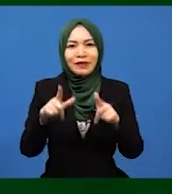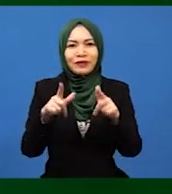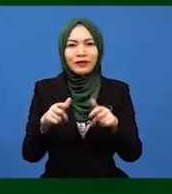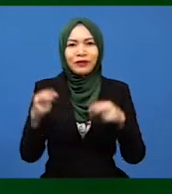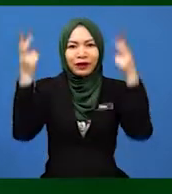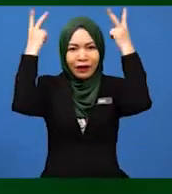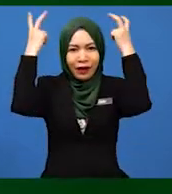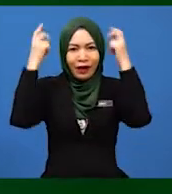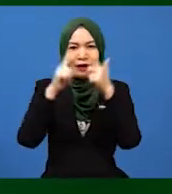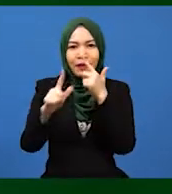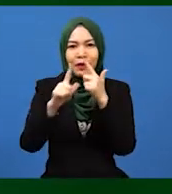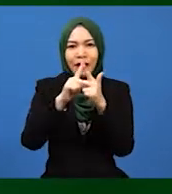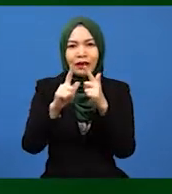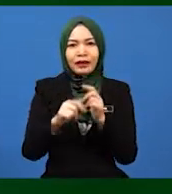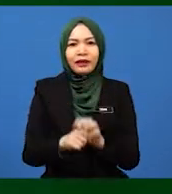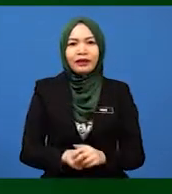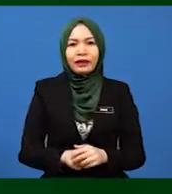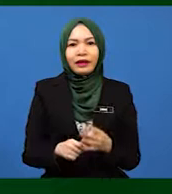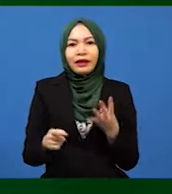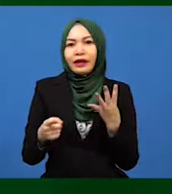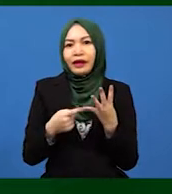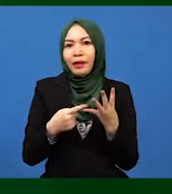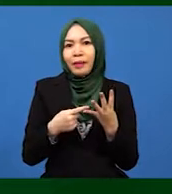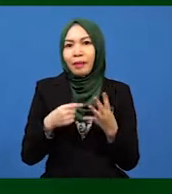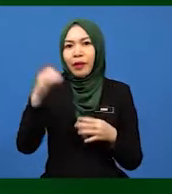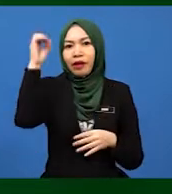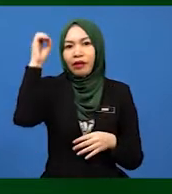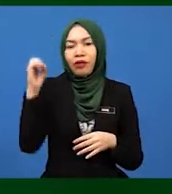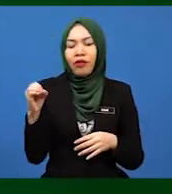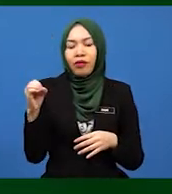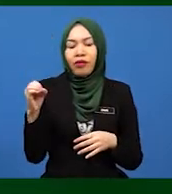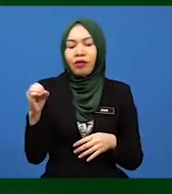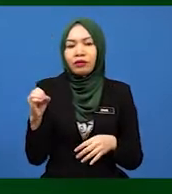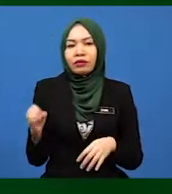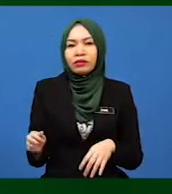Ayat keempat, oh, aku tertidur rupanya.